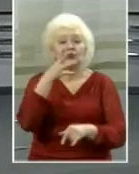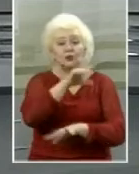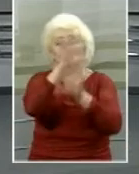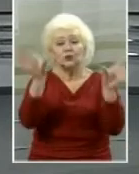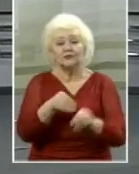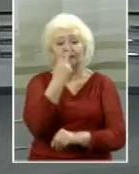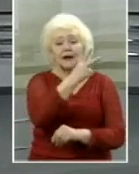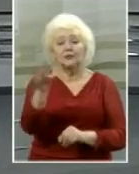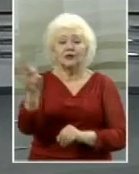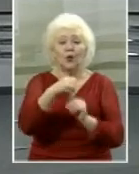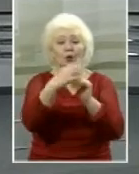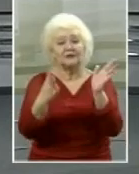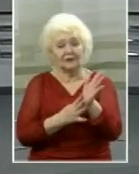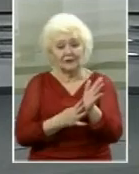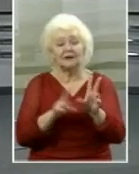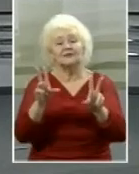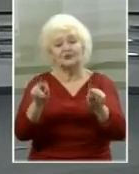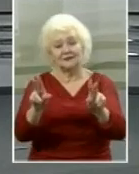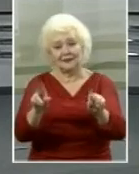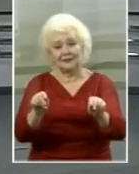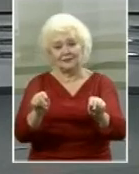все. Побачимось о 19:00. Щасти!